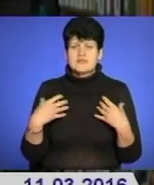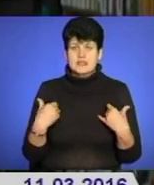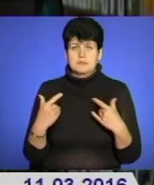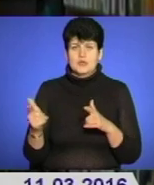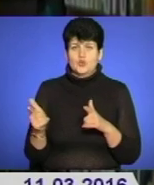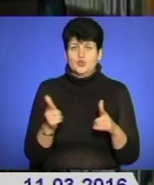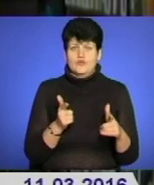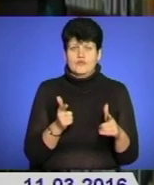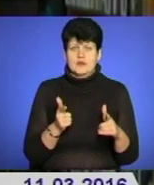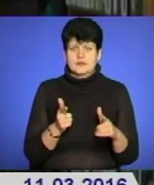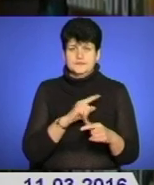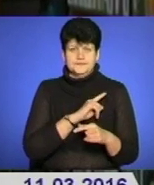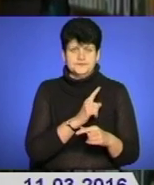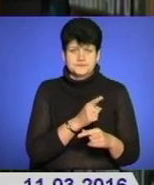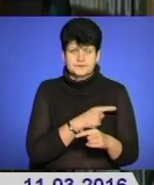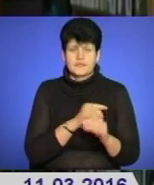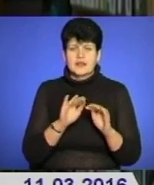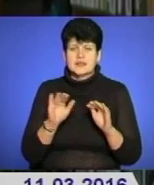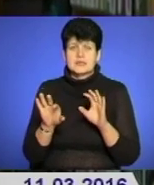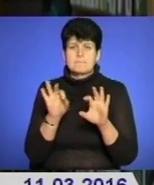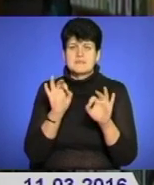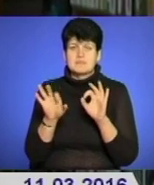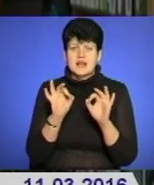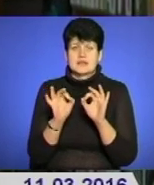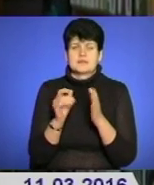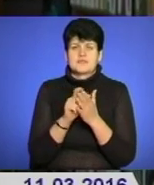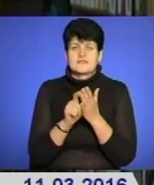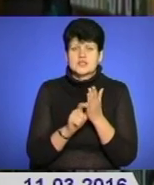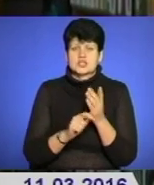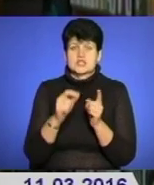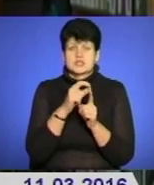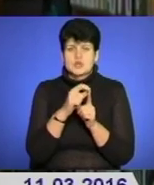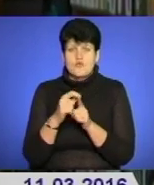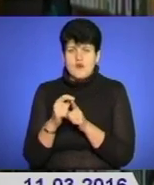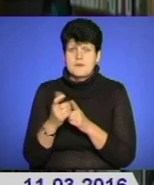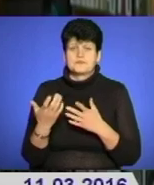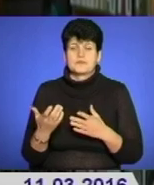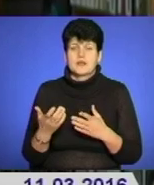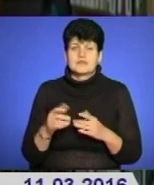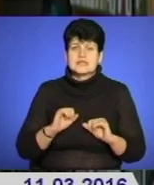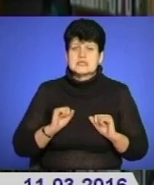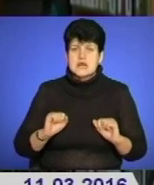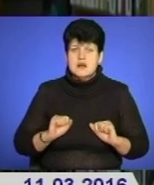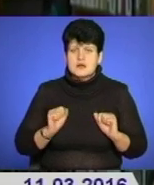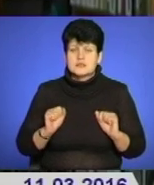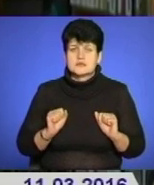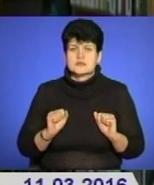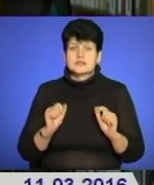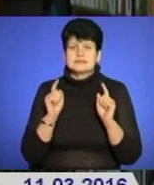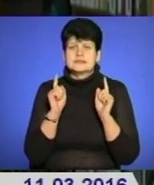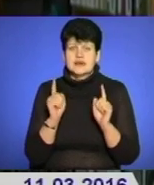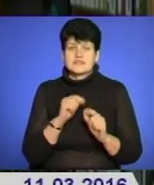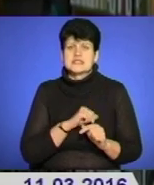готувалися досить так насичено, тому що діти підбирали вірші, слова, які в неї їм підійдуть. Вони старалися навіть